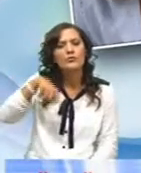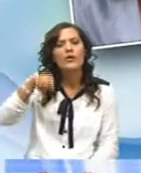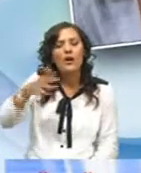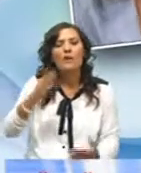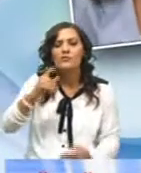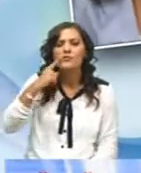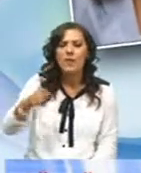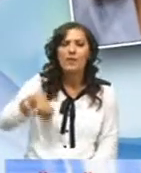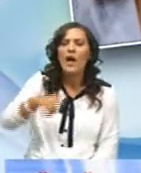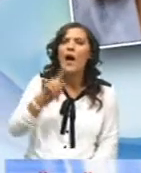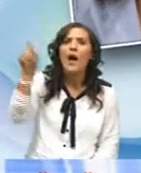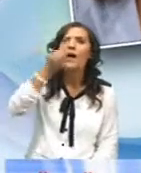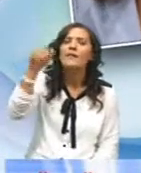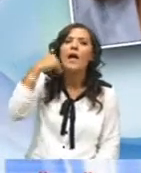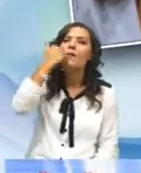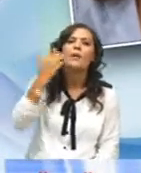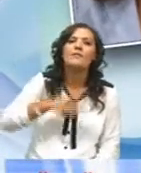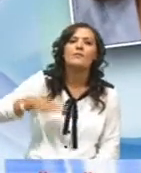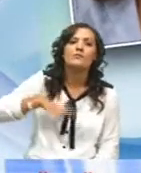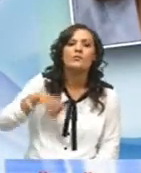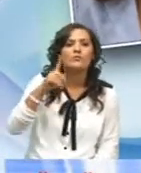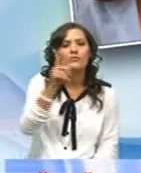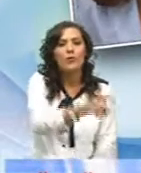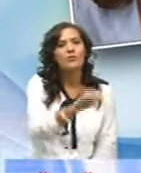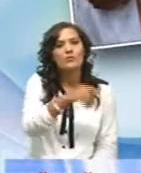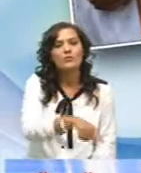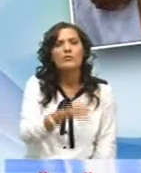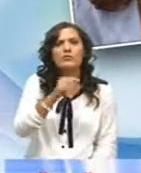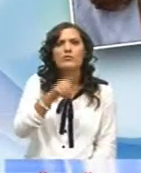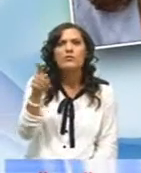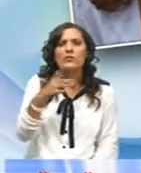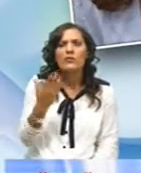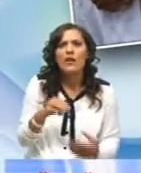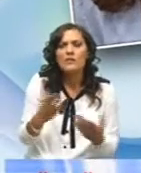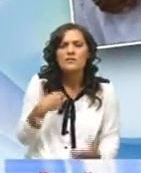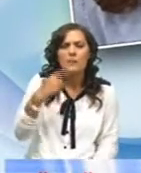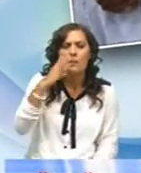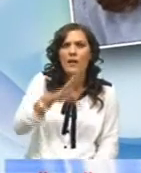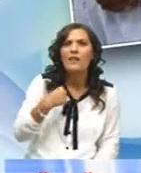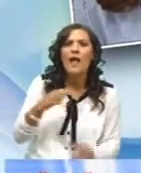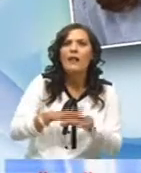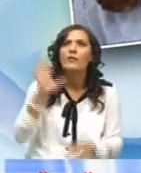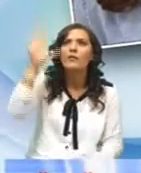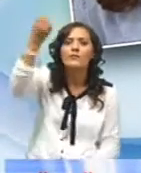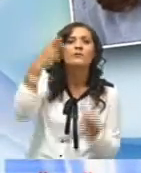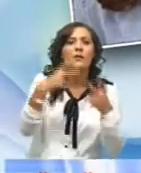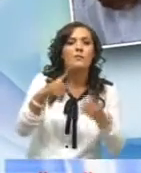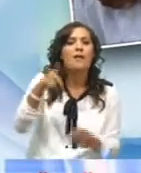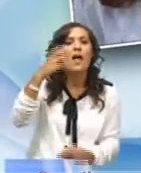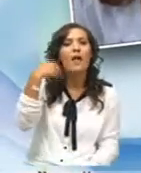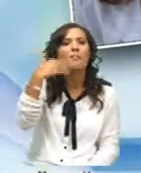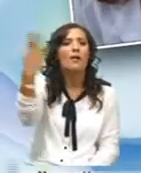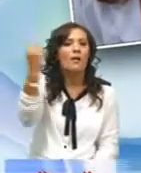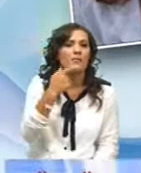çocuğa diyorsun ki hangi elmayı istiyorsun çocukta nasıl beklenen ulaşabileceği elmayı alması doğru